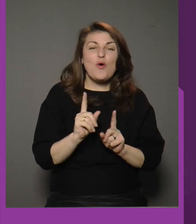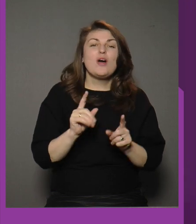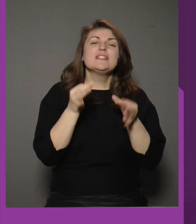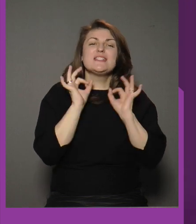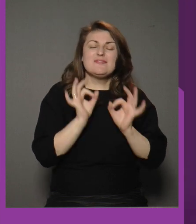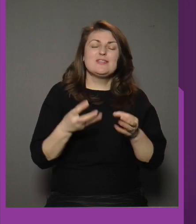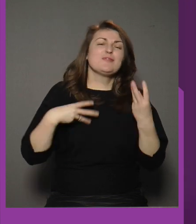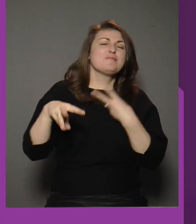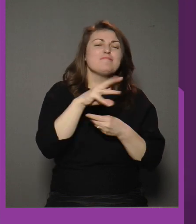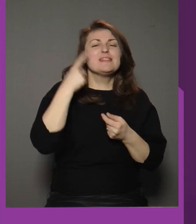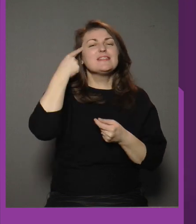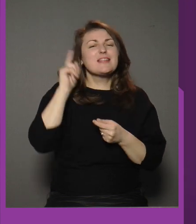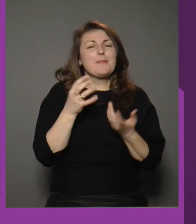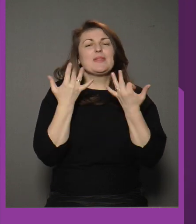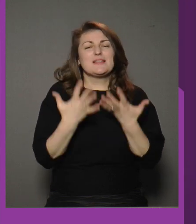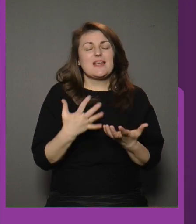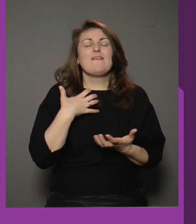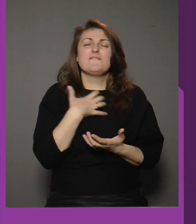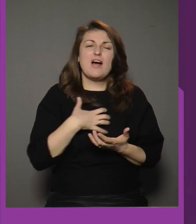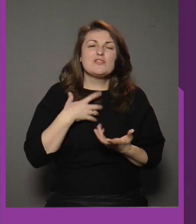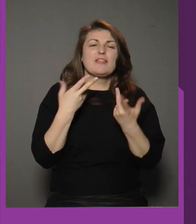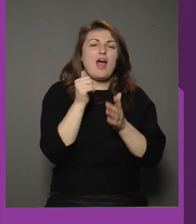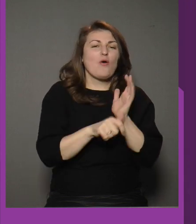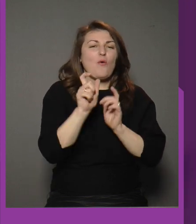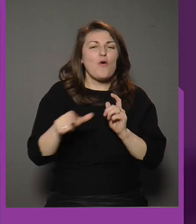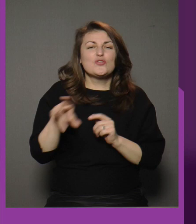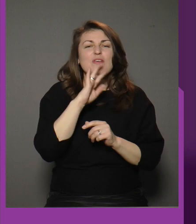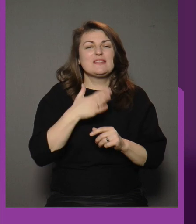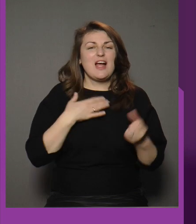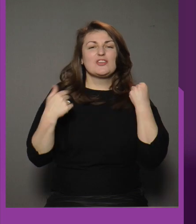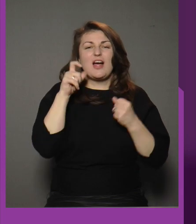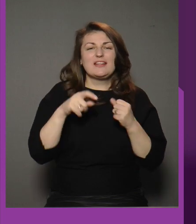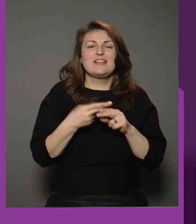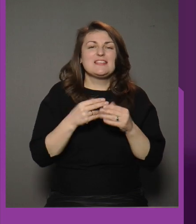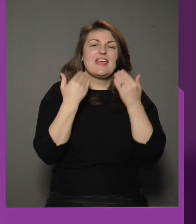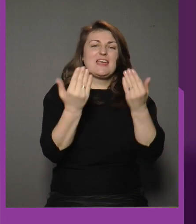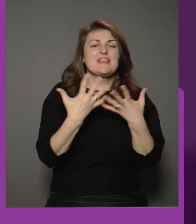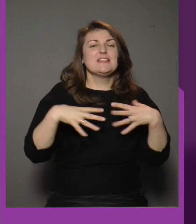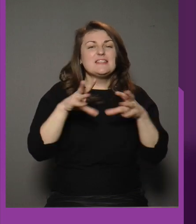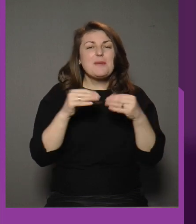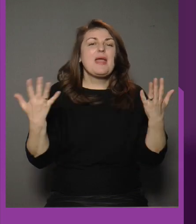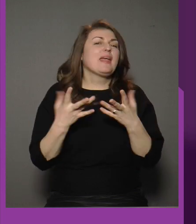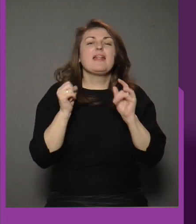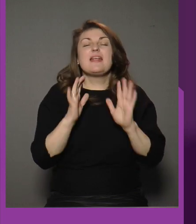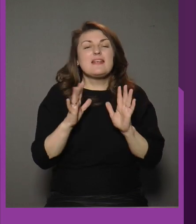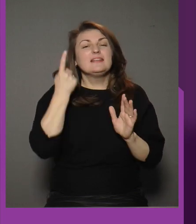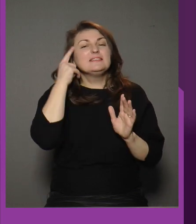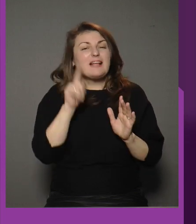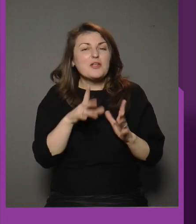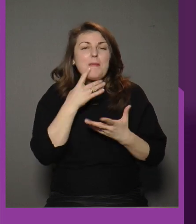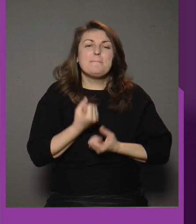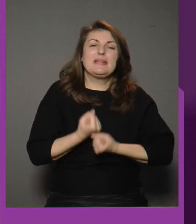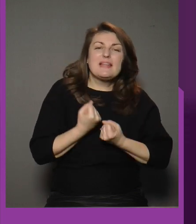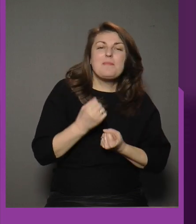звісно, ми знаємо, наскільки важливі для кожного з наших атлетів це їхні сім'ї, які не тільки, знаєте,